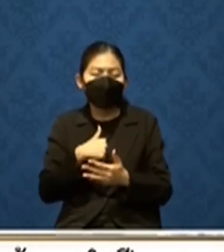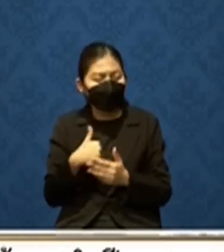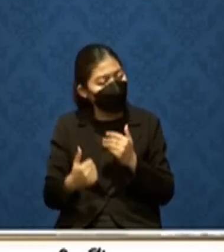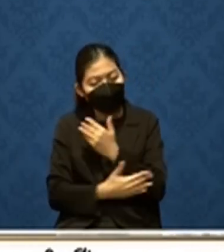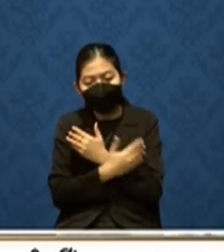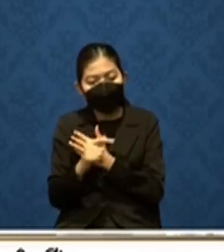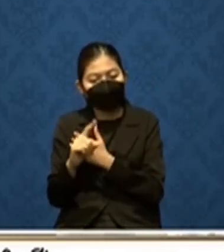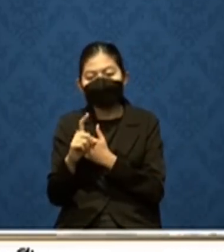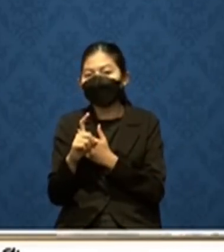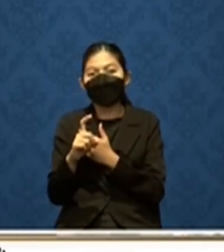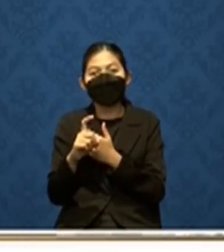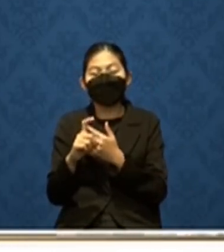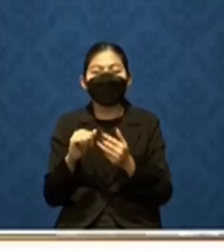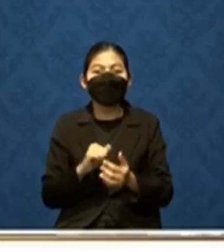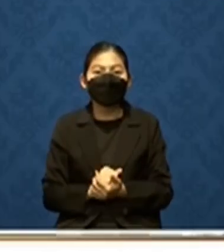โอกาส